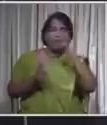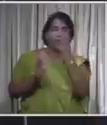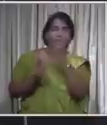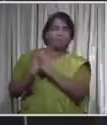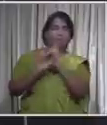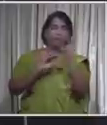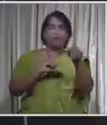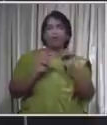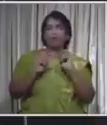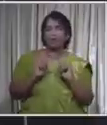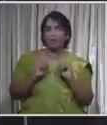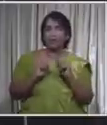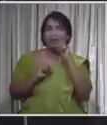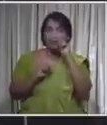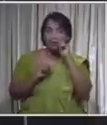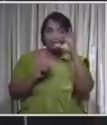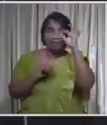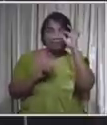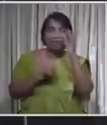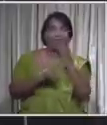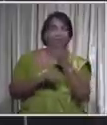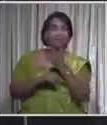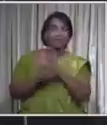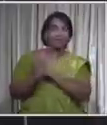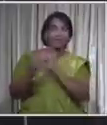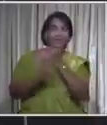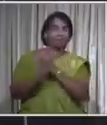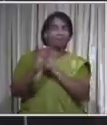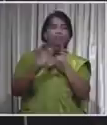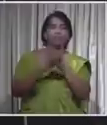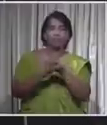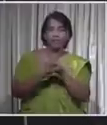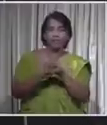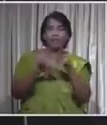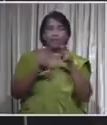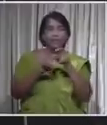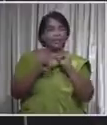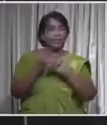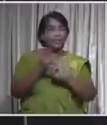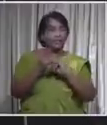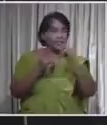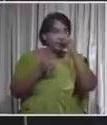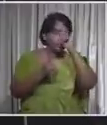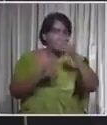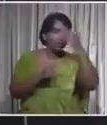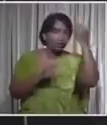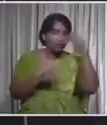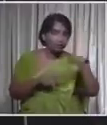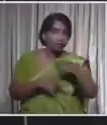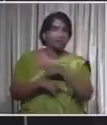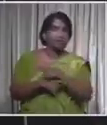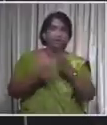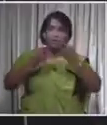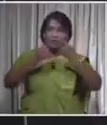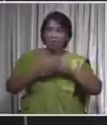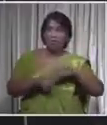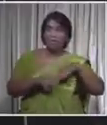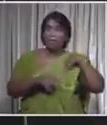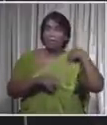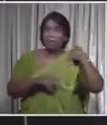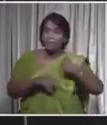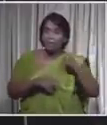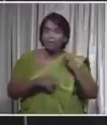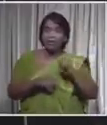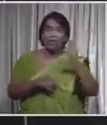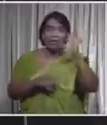ගියේ? ඔයාගේ තාත්තා බණ්ඩාරනායක මහත්තයත් එක්ක හැබැත්තට ගියේ ඩීඑස් සේනනායක මහත්තයා මැරෙනකොට ඊළඟට ජේෂ්ඨත්වයේ තිබ්බ